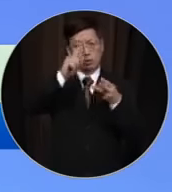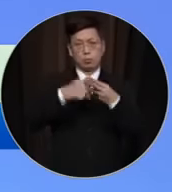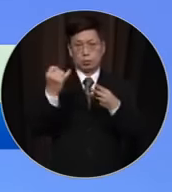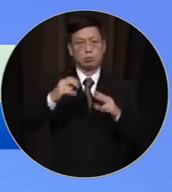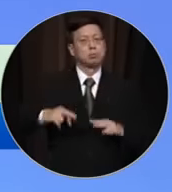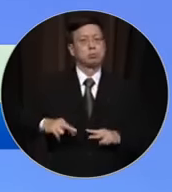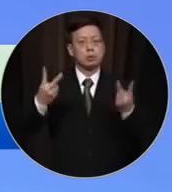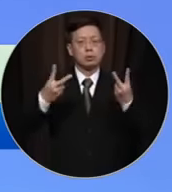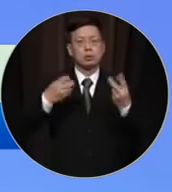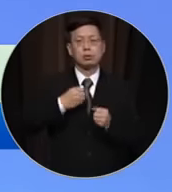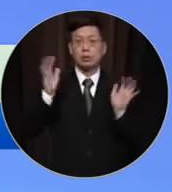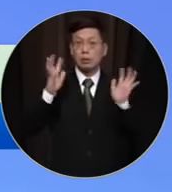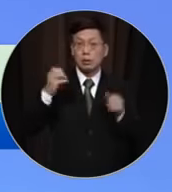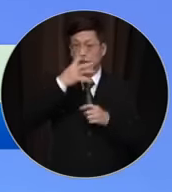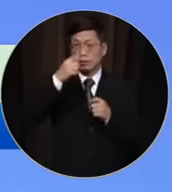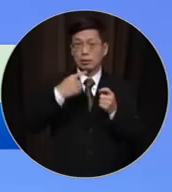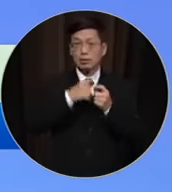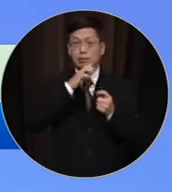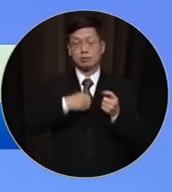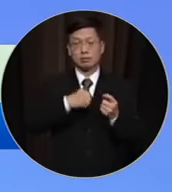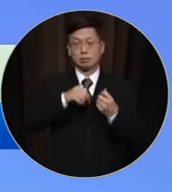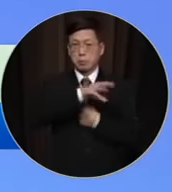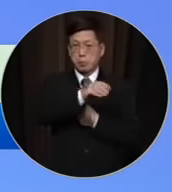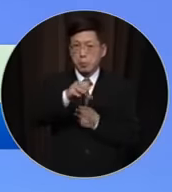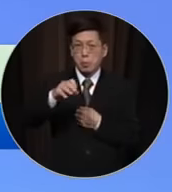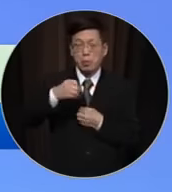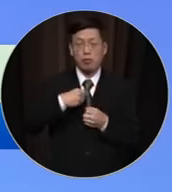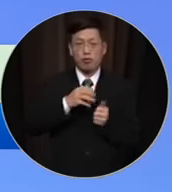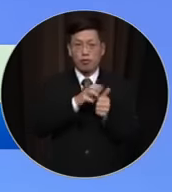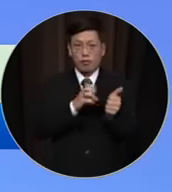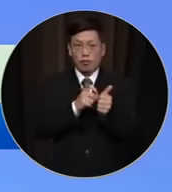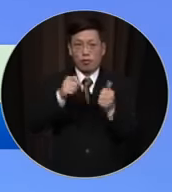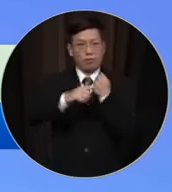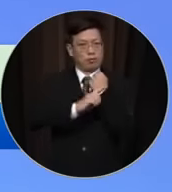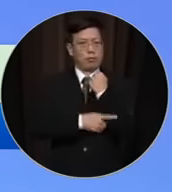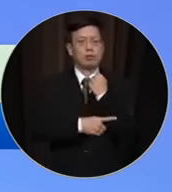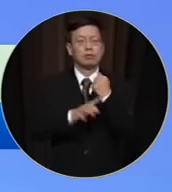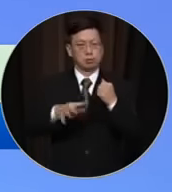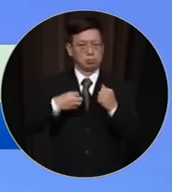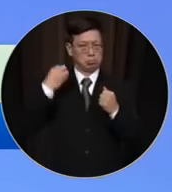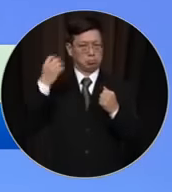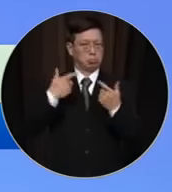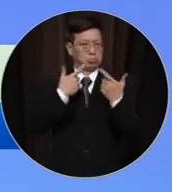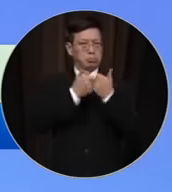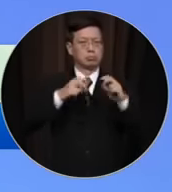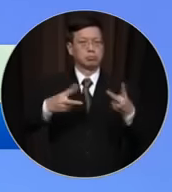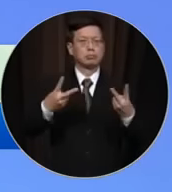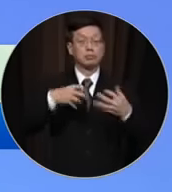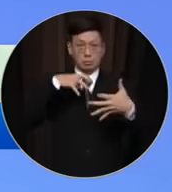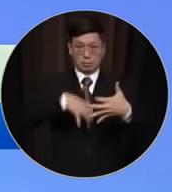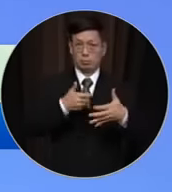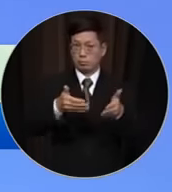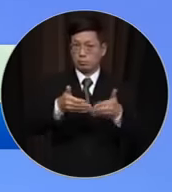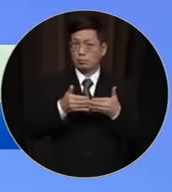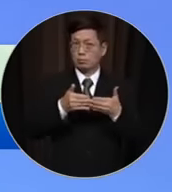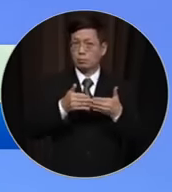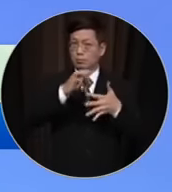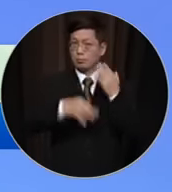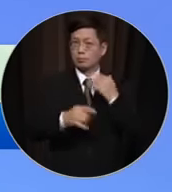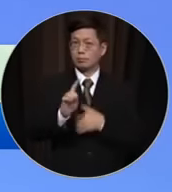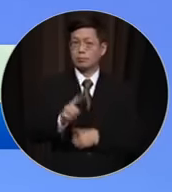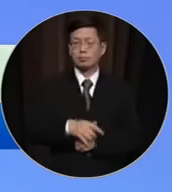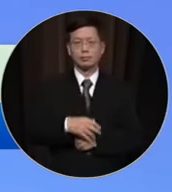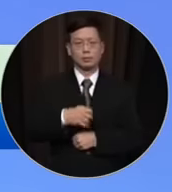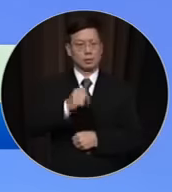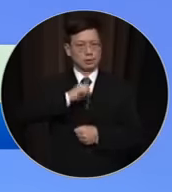叫做儿童及少年性剥削防治条例，这是因应时代改变非常重要的一个修正。里面有一个非常重要的制度，是